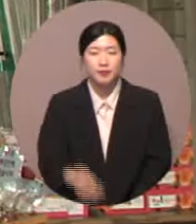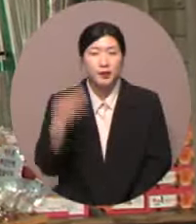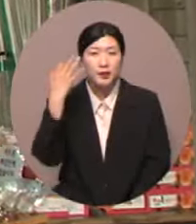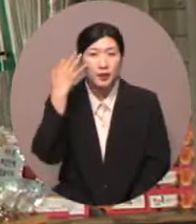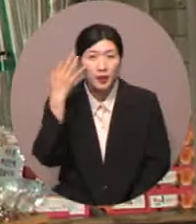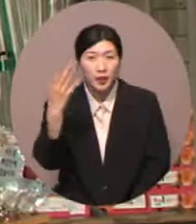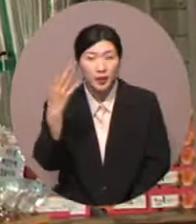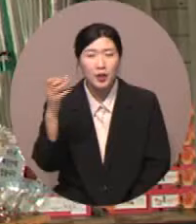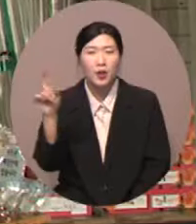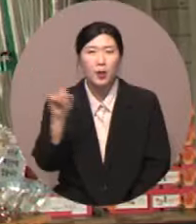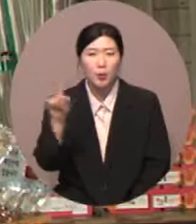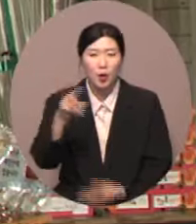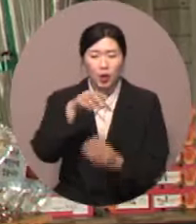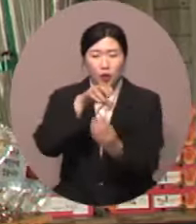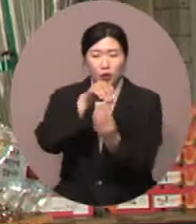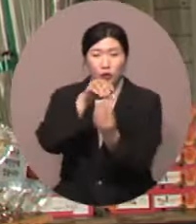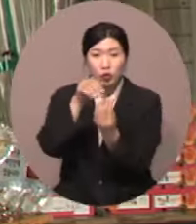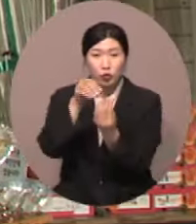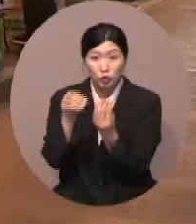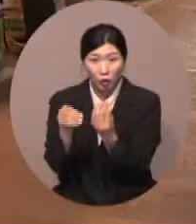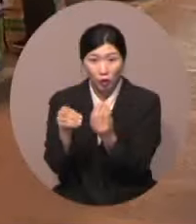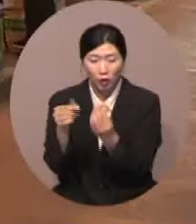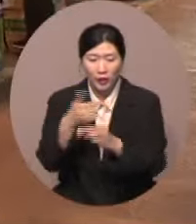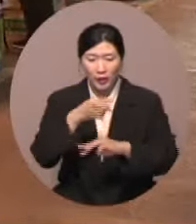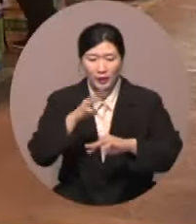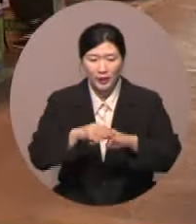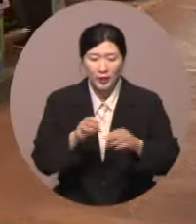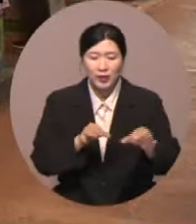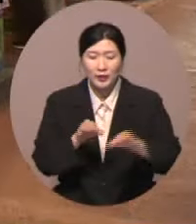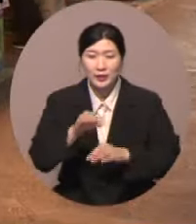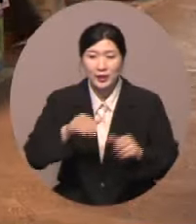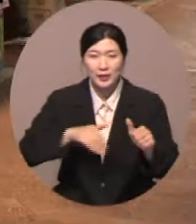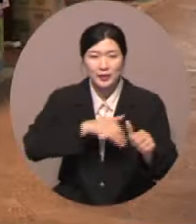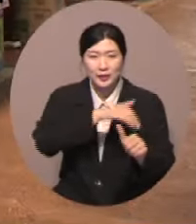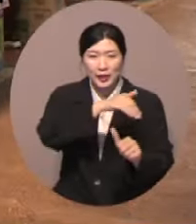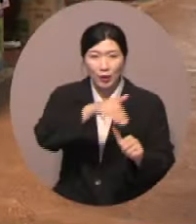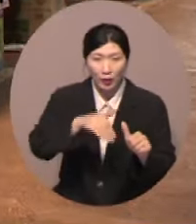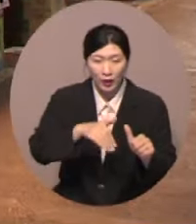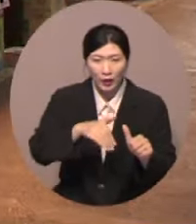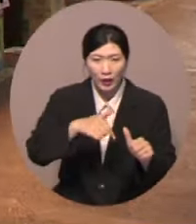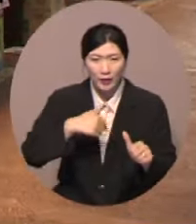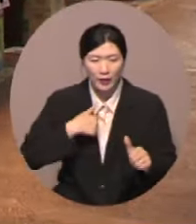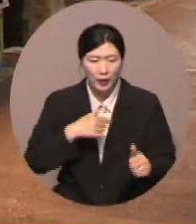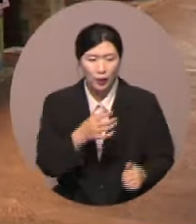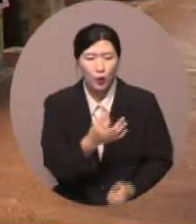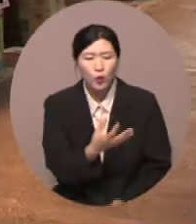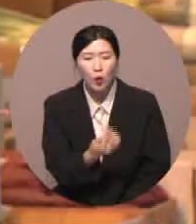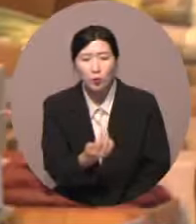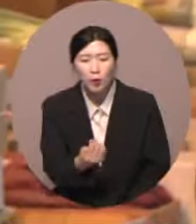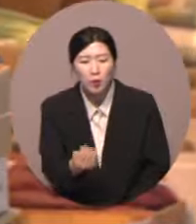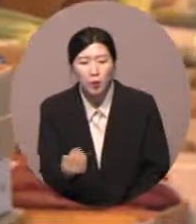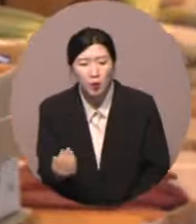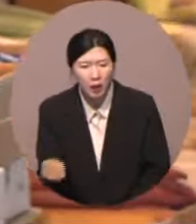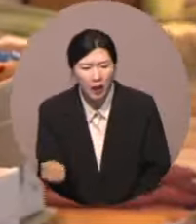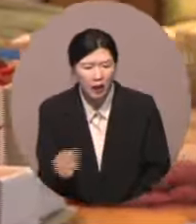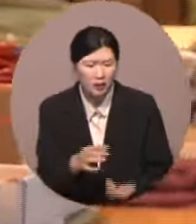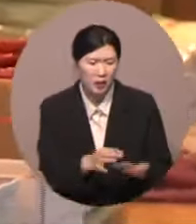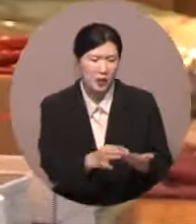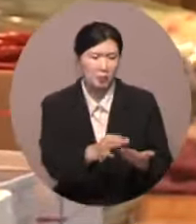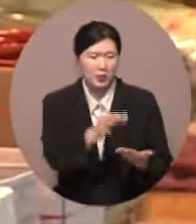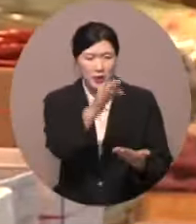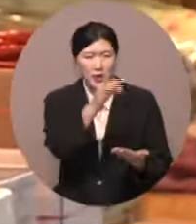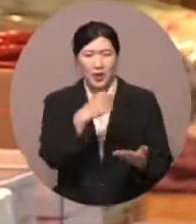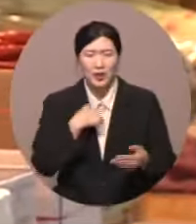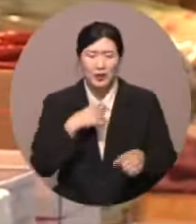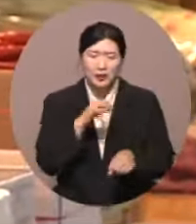추석 연휴를 2주가량 앞둔 대전의 한 전통시장. 장을 보러 온 시민이 물건을 살핍니다. 물가가 많이 오른 탓에